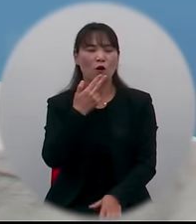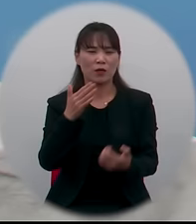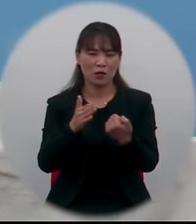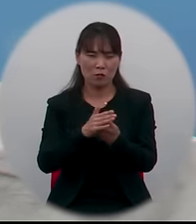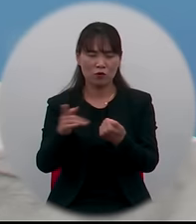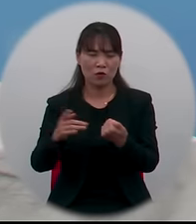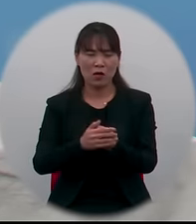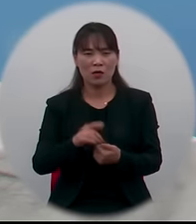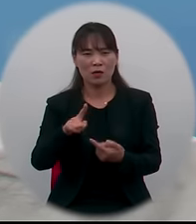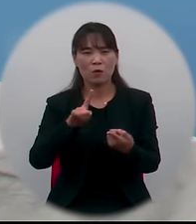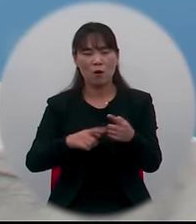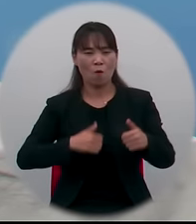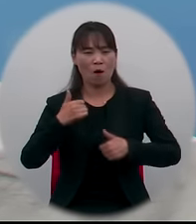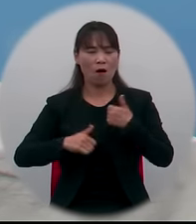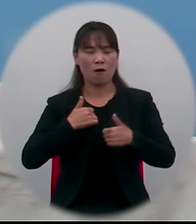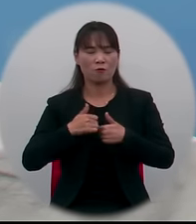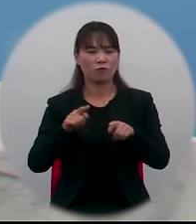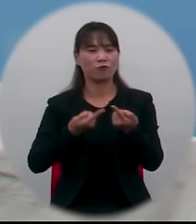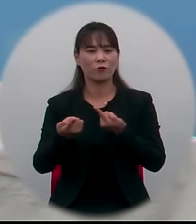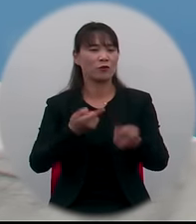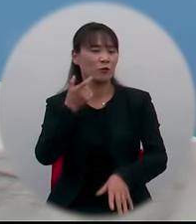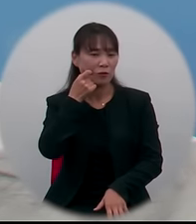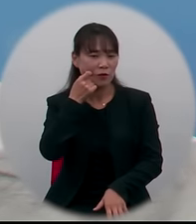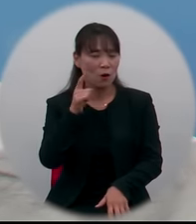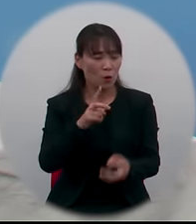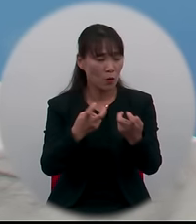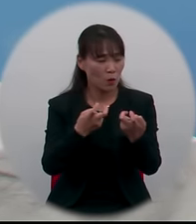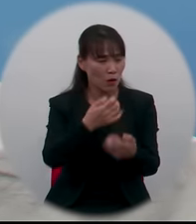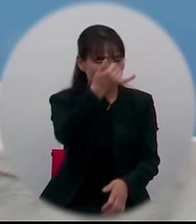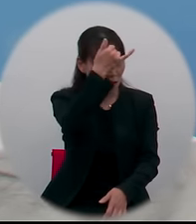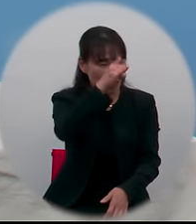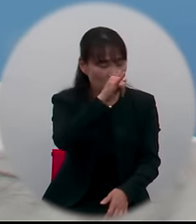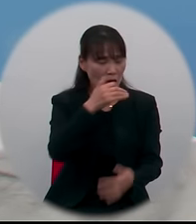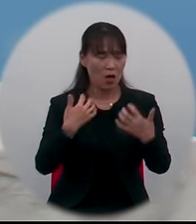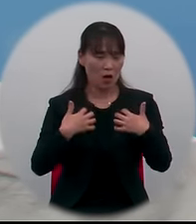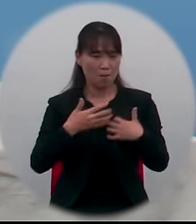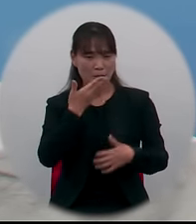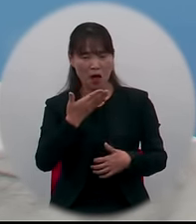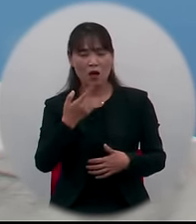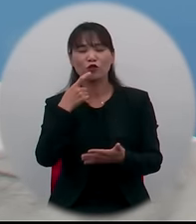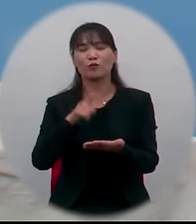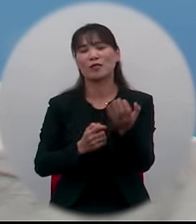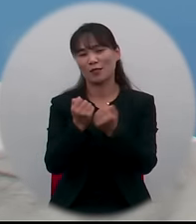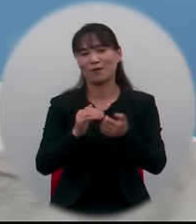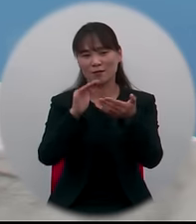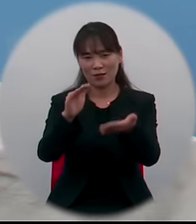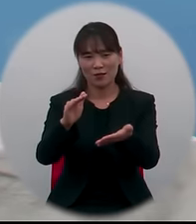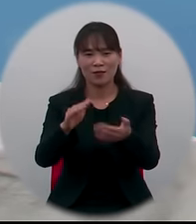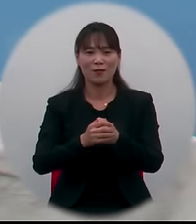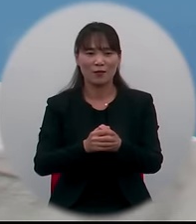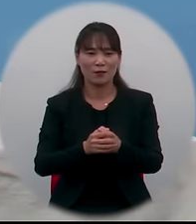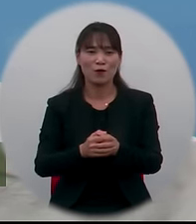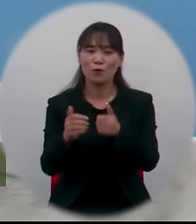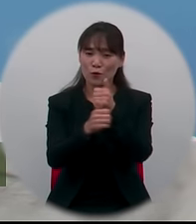훈련이 안 돼 있기 때문에 그렇게 게임을 충동적으로 하게 됩니다 자 그러면 어떻게 해야지 매너 있게 게임하는 습관을 형성할 수 있을까 쉽게